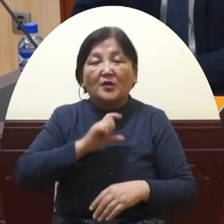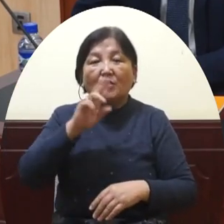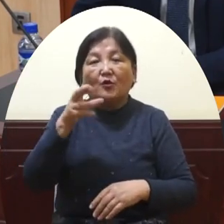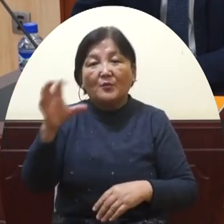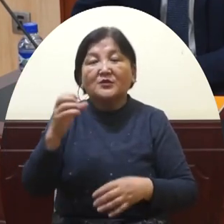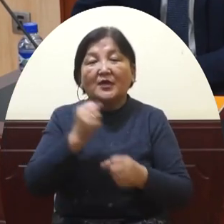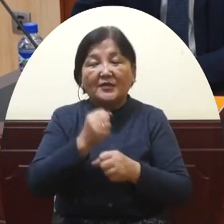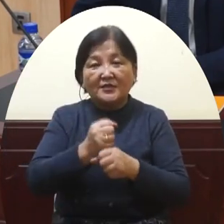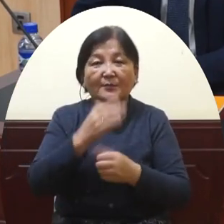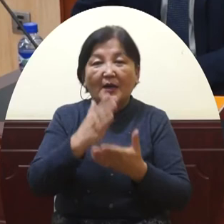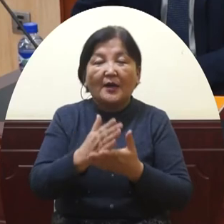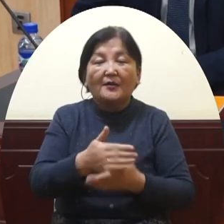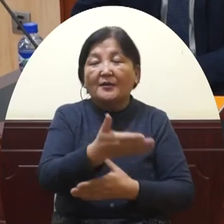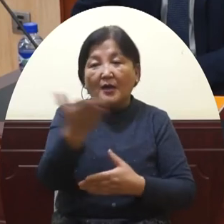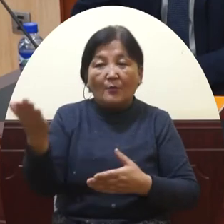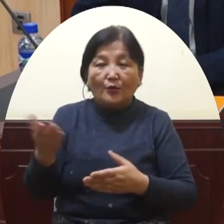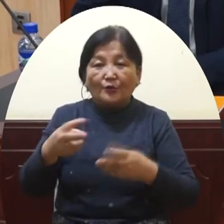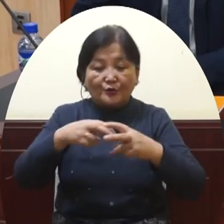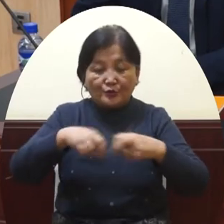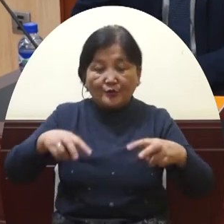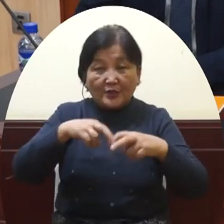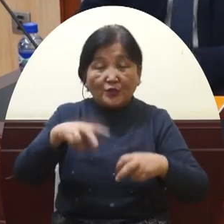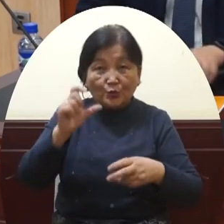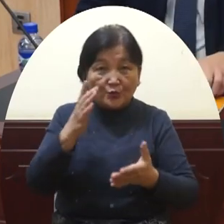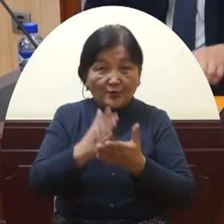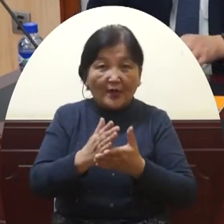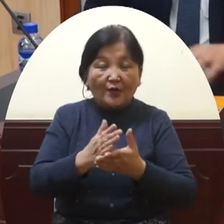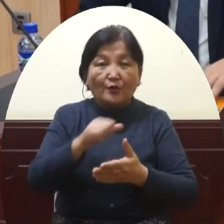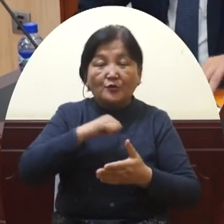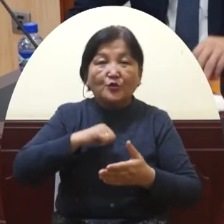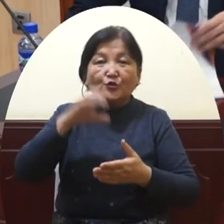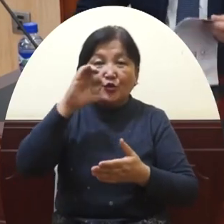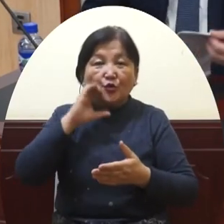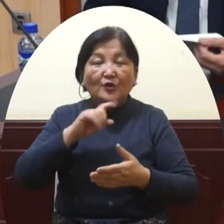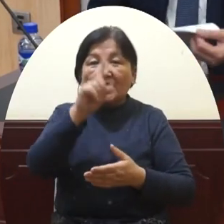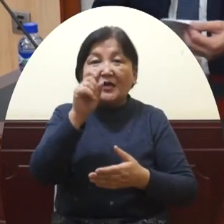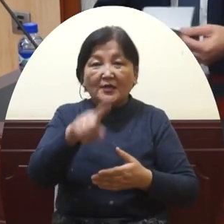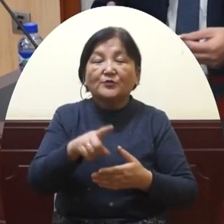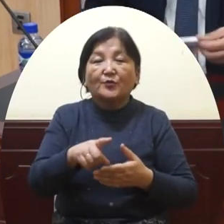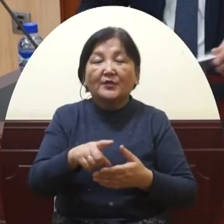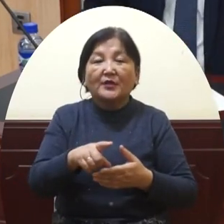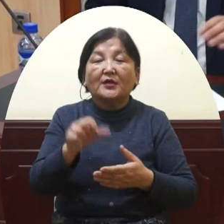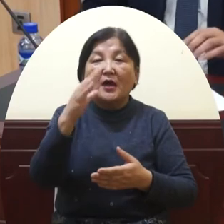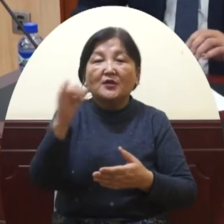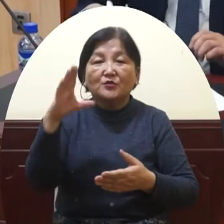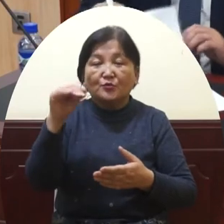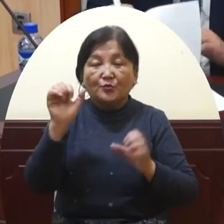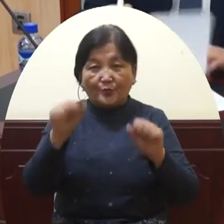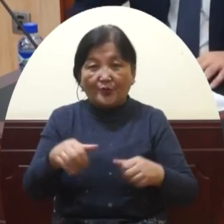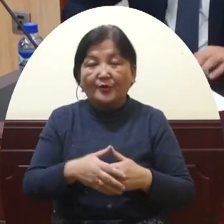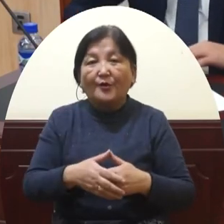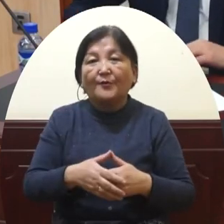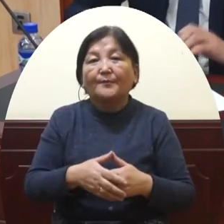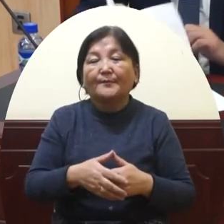ингээд та бүдээс одоо судлаач гэрэлт одоо сонирсан асуудал асууж бас ханд байдлыг хийж дахин бүрдвэн. Тэгээд та